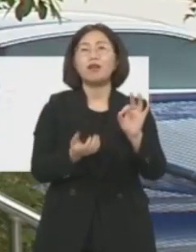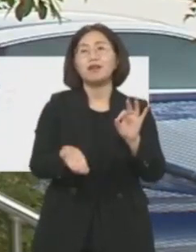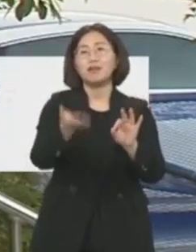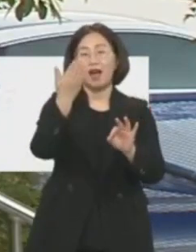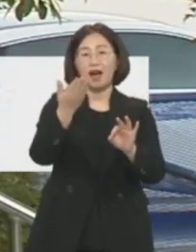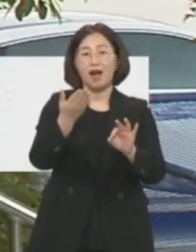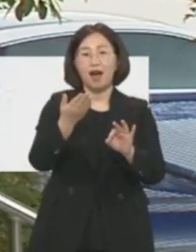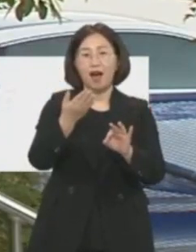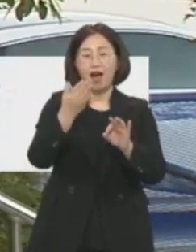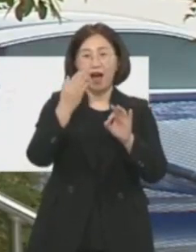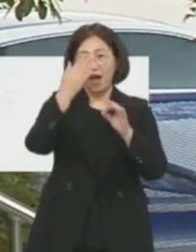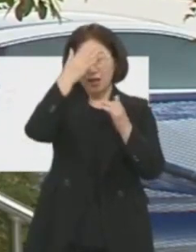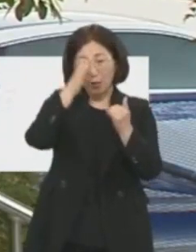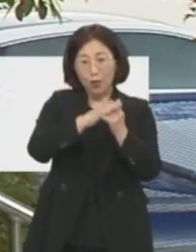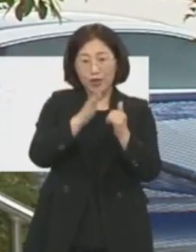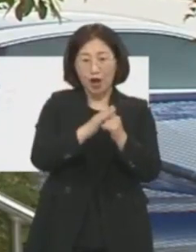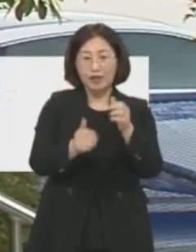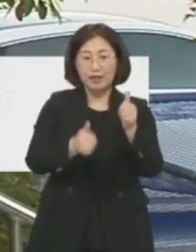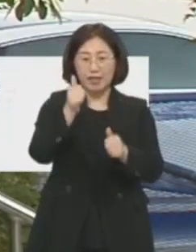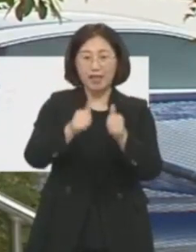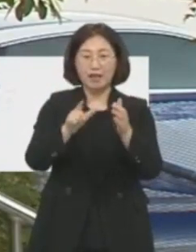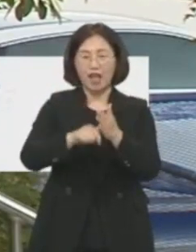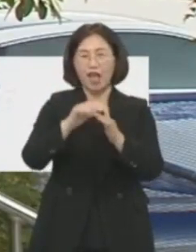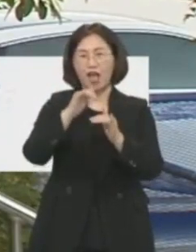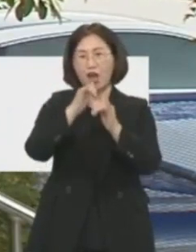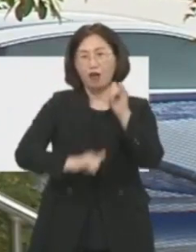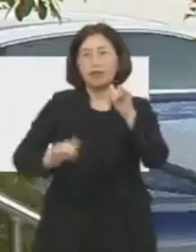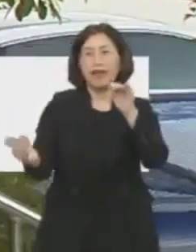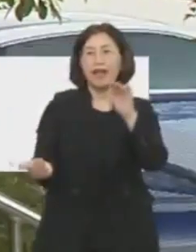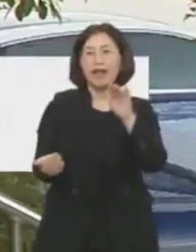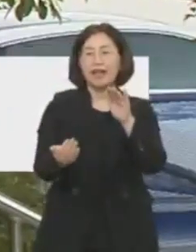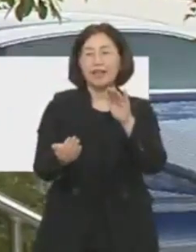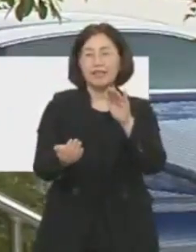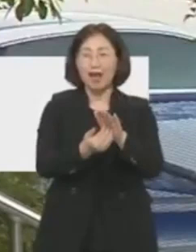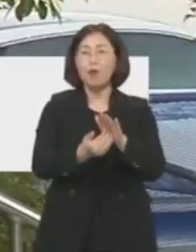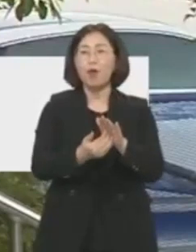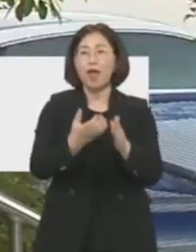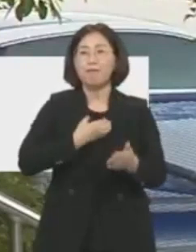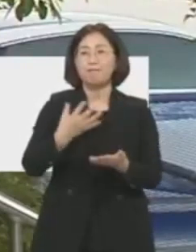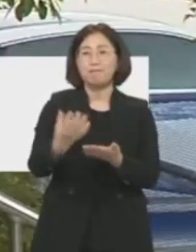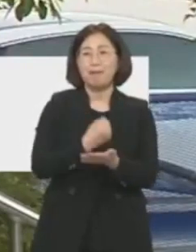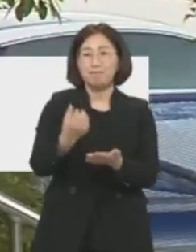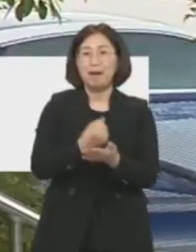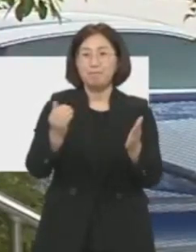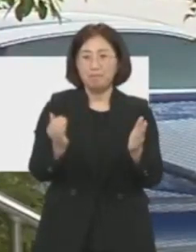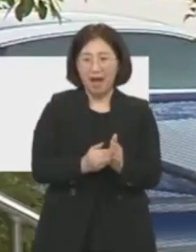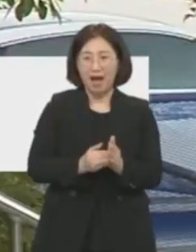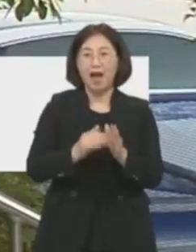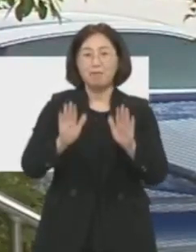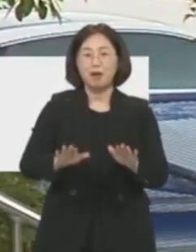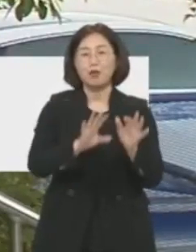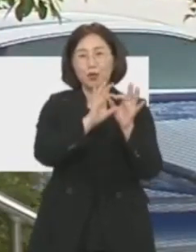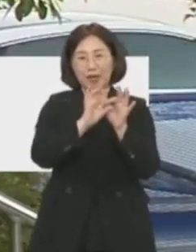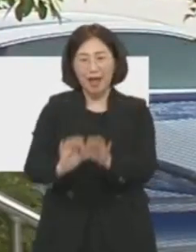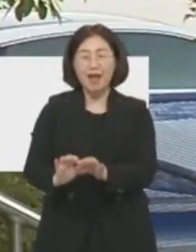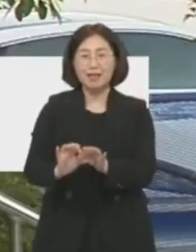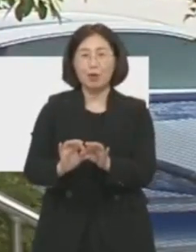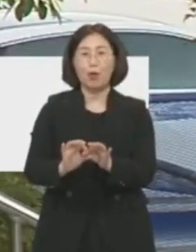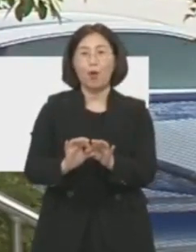올해 소년체전에서도 역대 최고의 성적을 거두었습니다. 이 기세와 분위기를 이번 전국체전까지 이어가